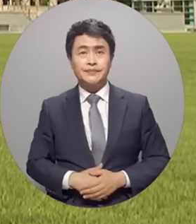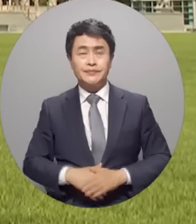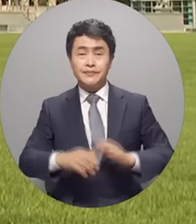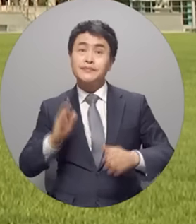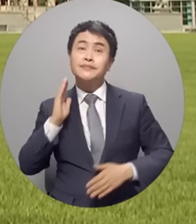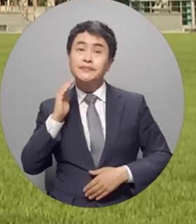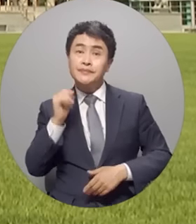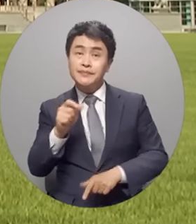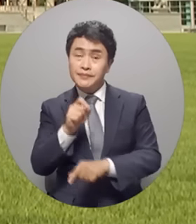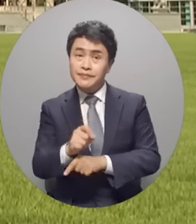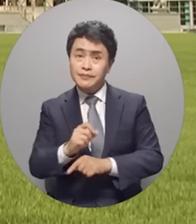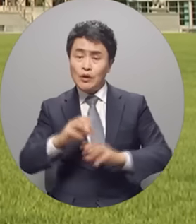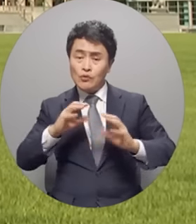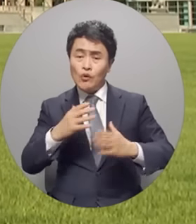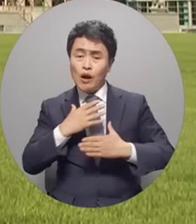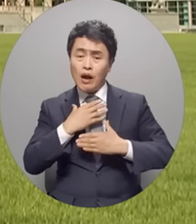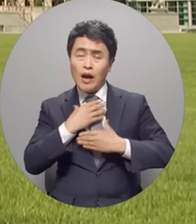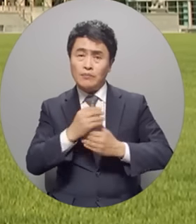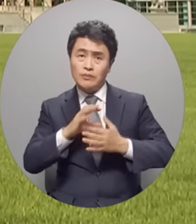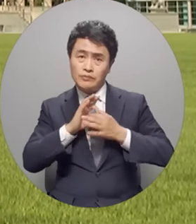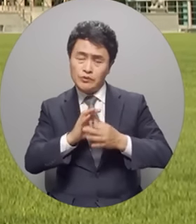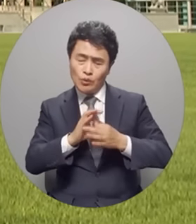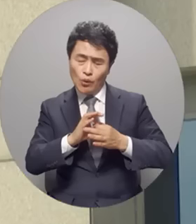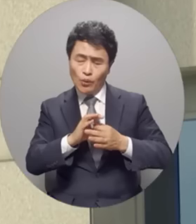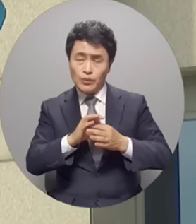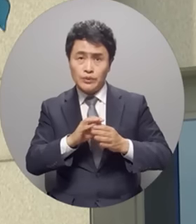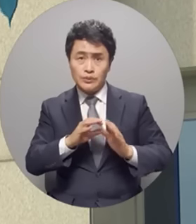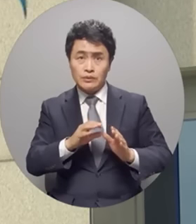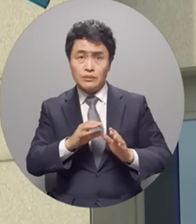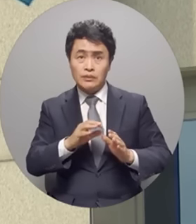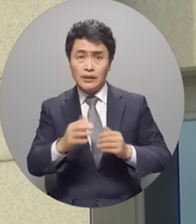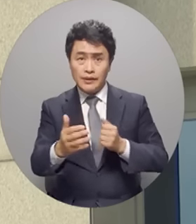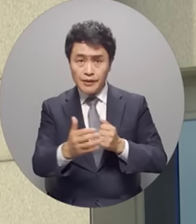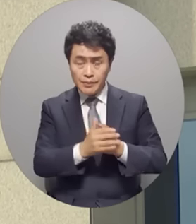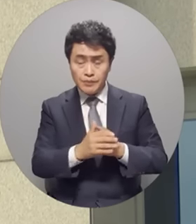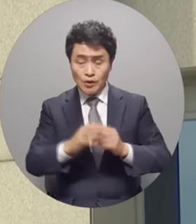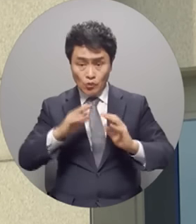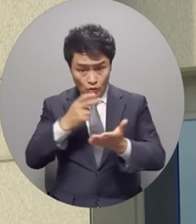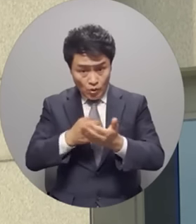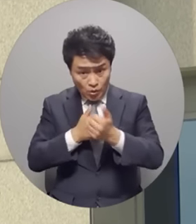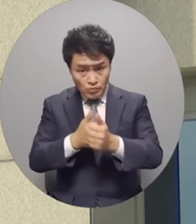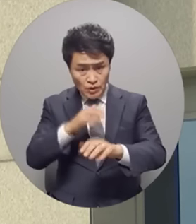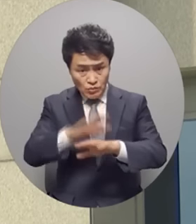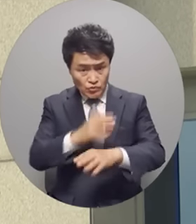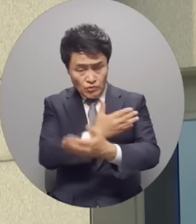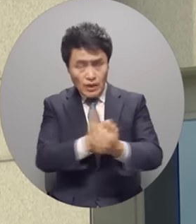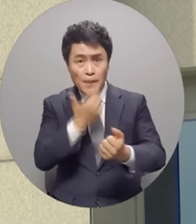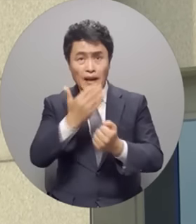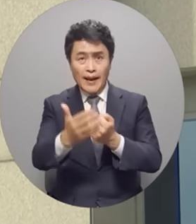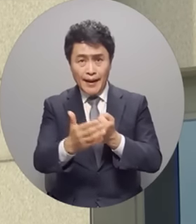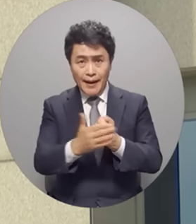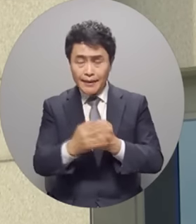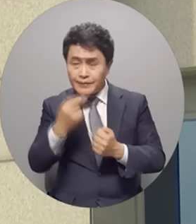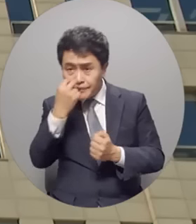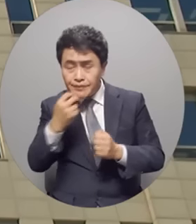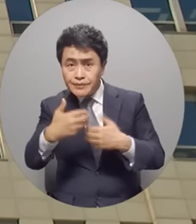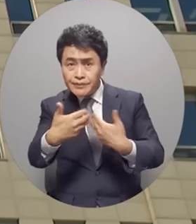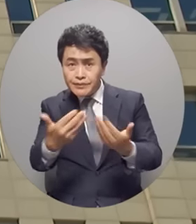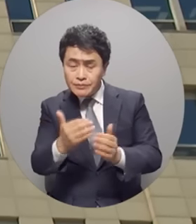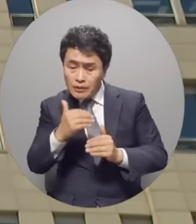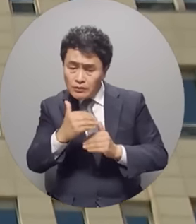대통령실은 국가 안보와 직결된 고도의 보안시설 공사는 국가계약 법령상 수위 계약 대상이라며 감사원이 일부